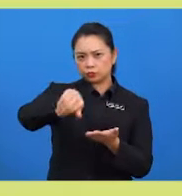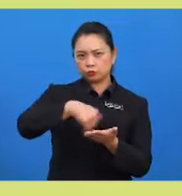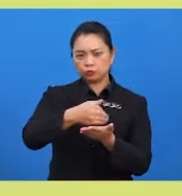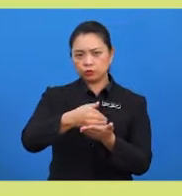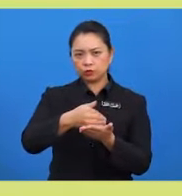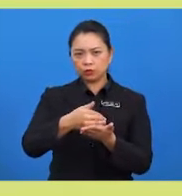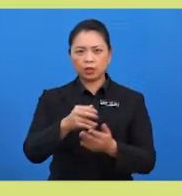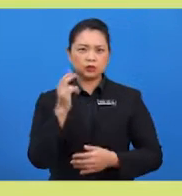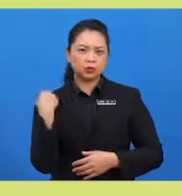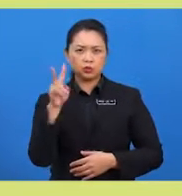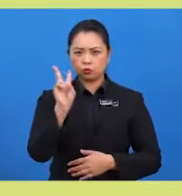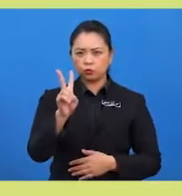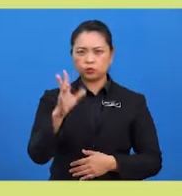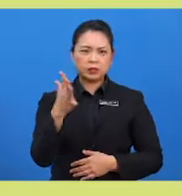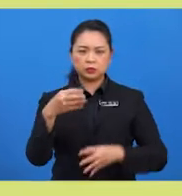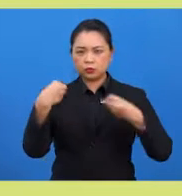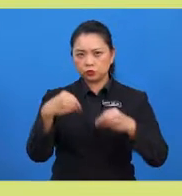tidak dijual.